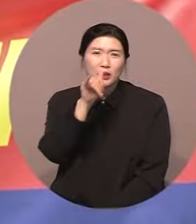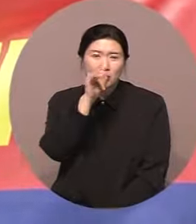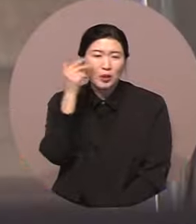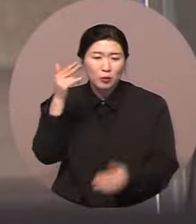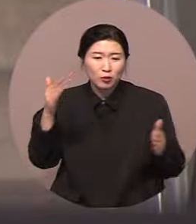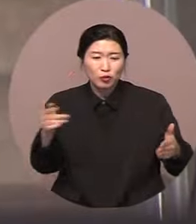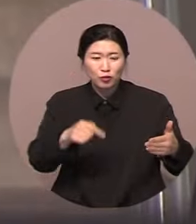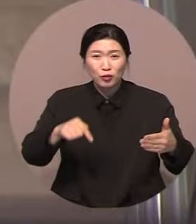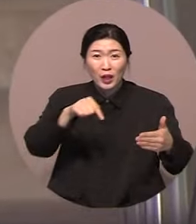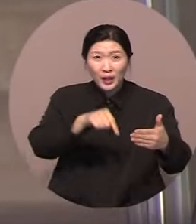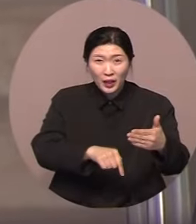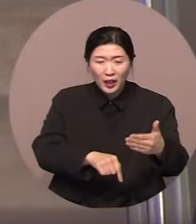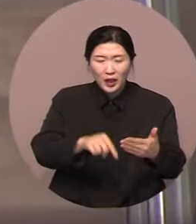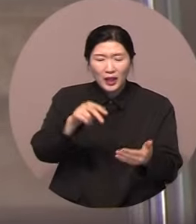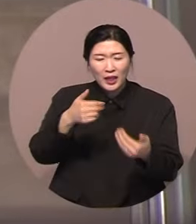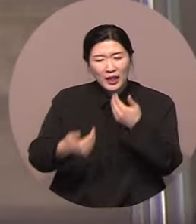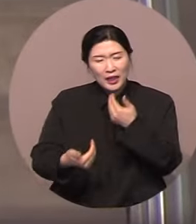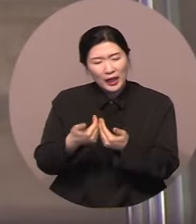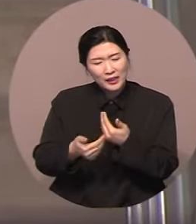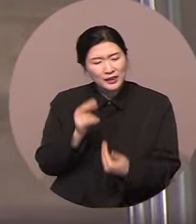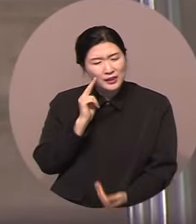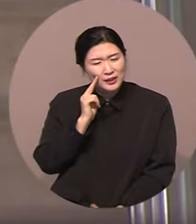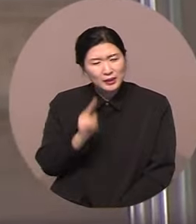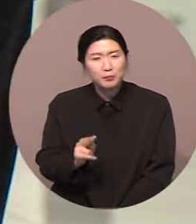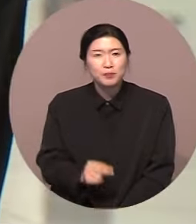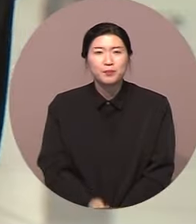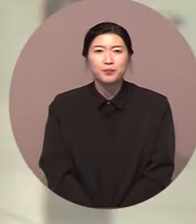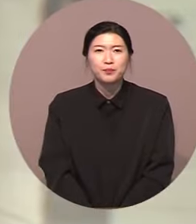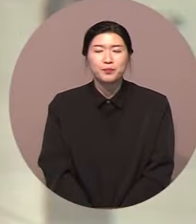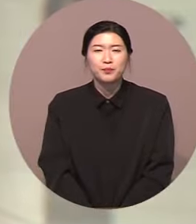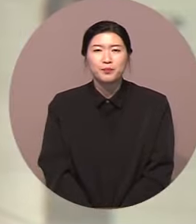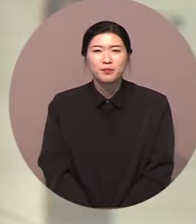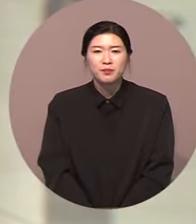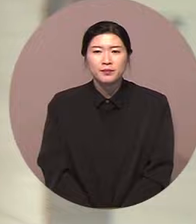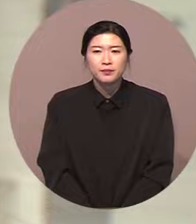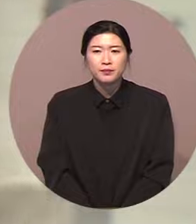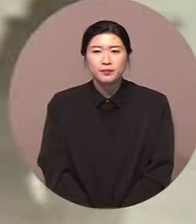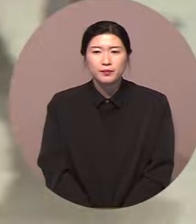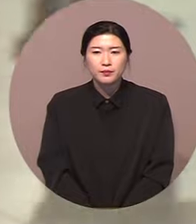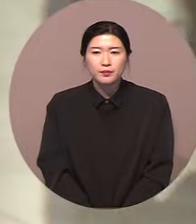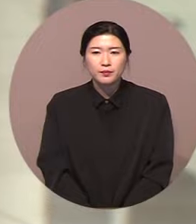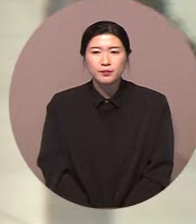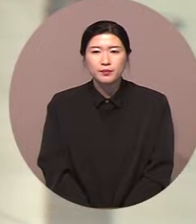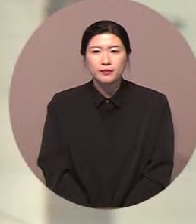전공의 이탈 사태의 고비가 될 것으로 보입니다. MBC 뉴스 이승섭입니다.